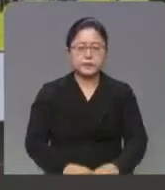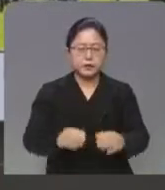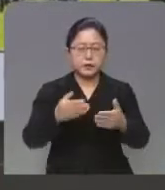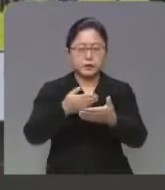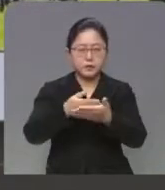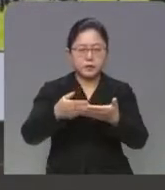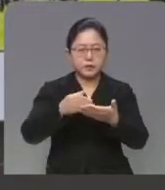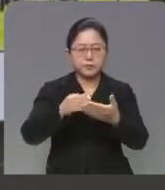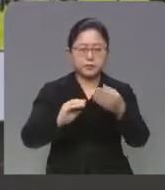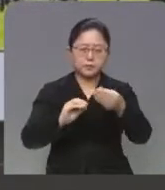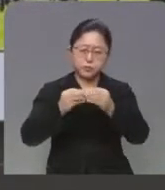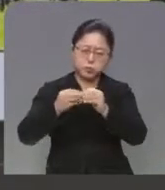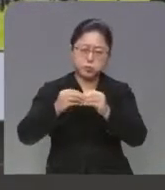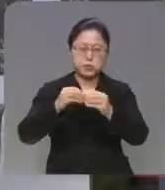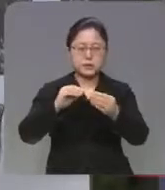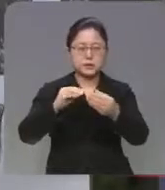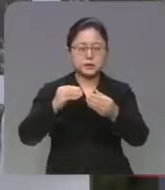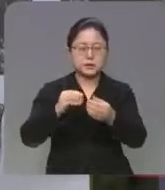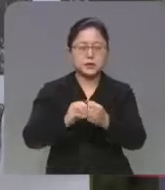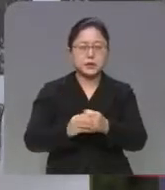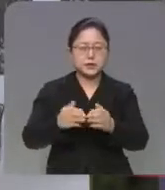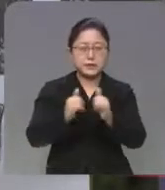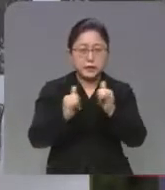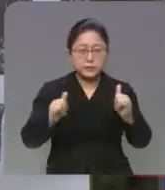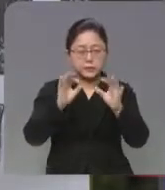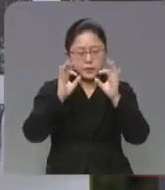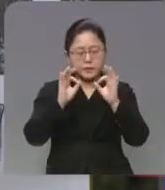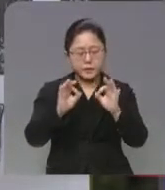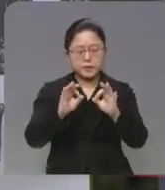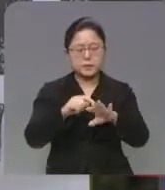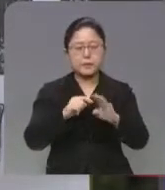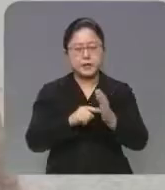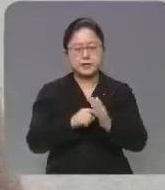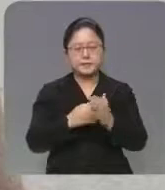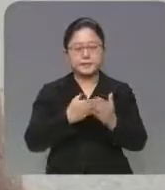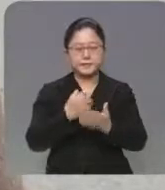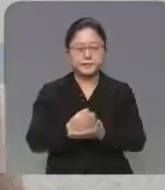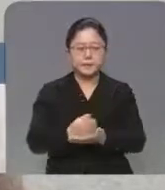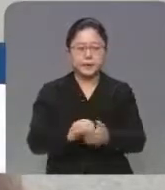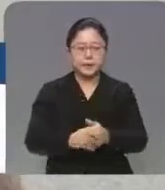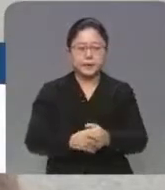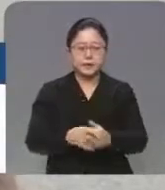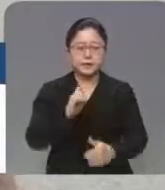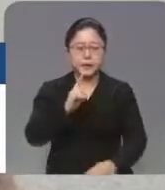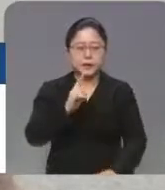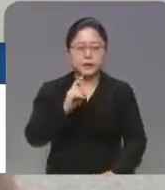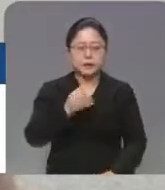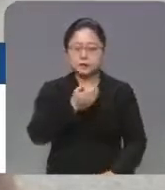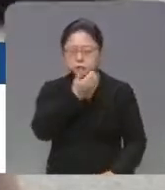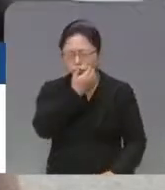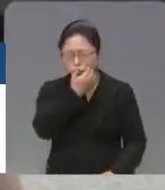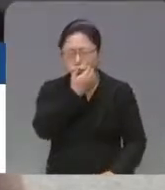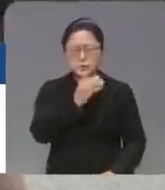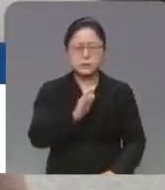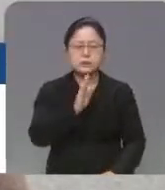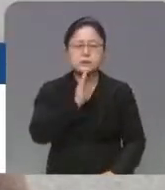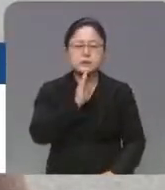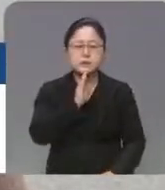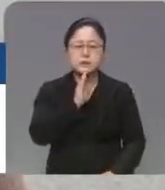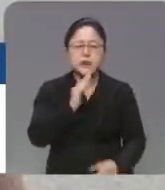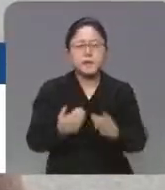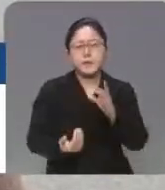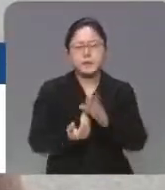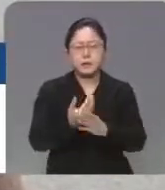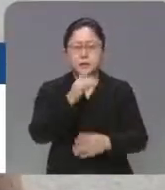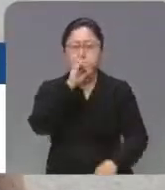도화지에 삐뚤빼뚤하게 쓴 글씨가 주민들의 마음을 움직입니다. 이런 말할 수 없죠. 부끄럽고 진짜 이거는